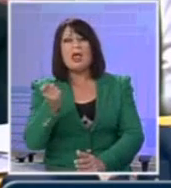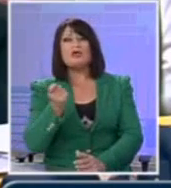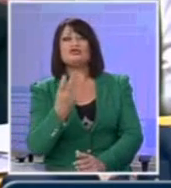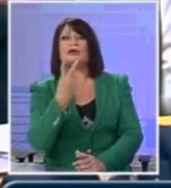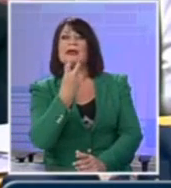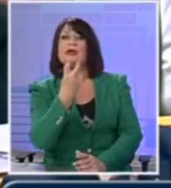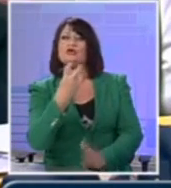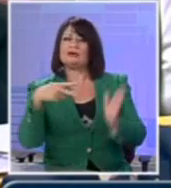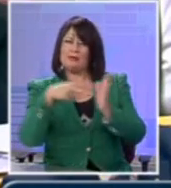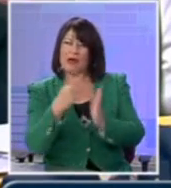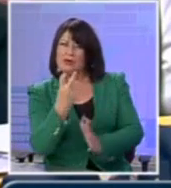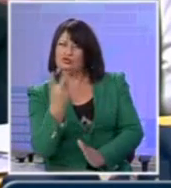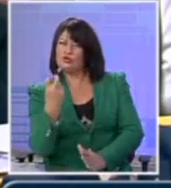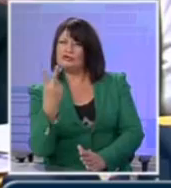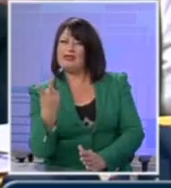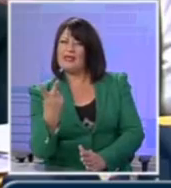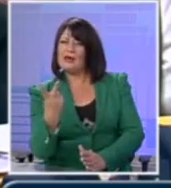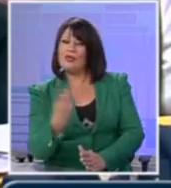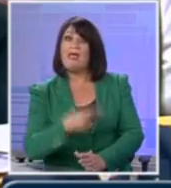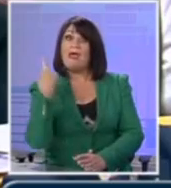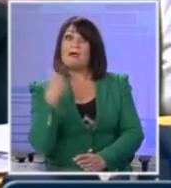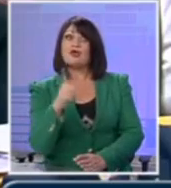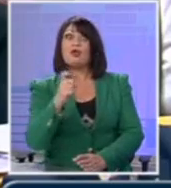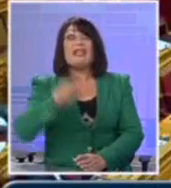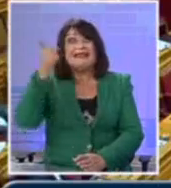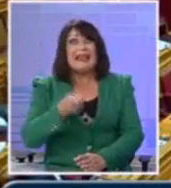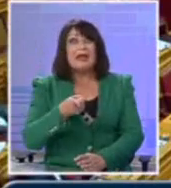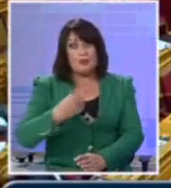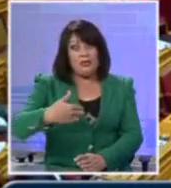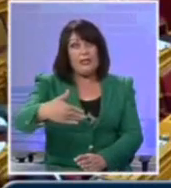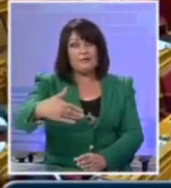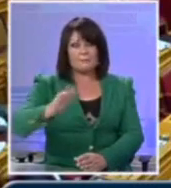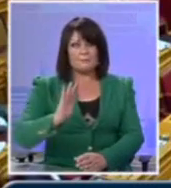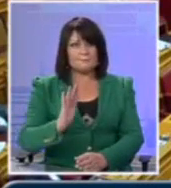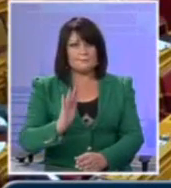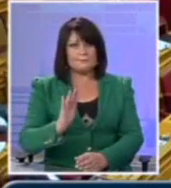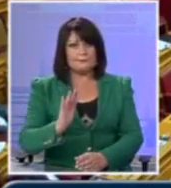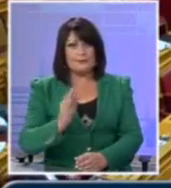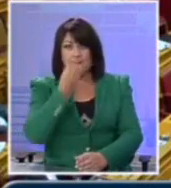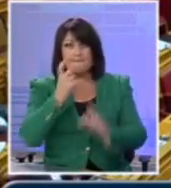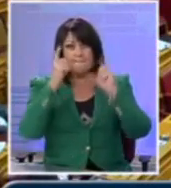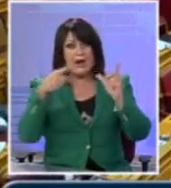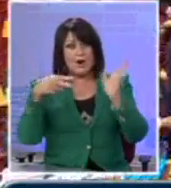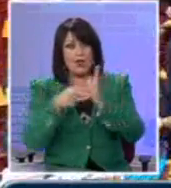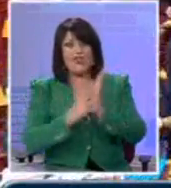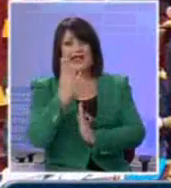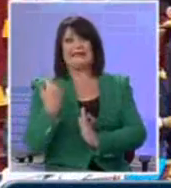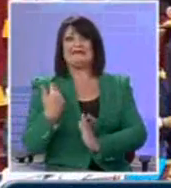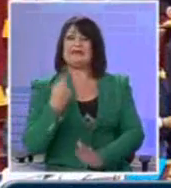20 και 22 πήγαινε για τα 110%. Και για το Μάιο του 2014 ήταν